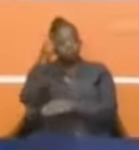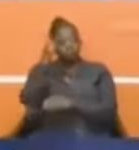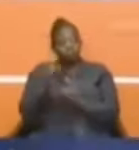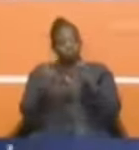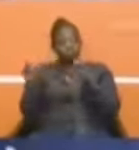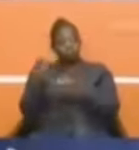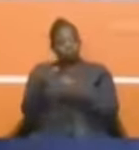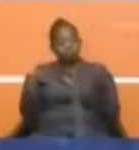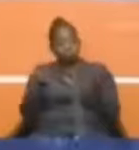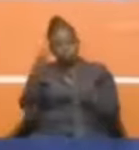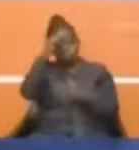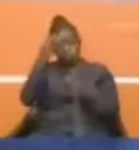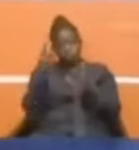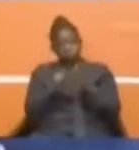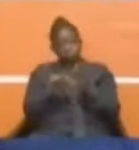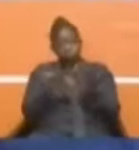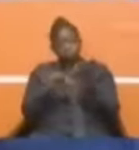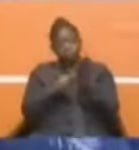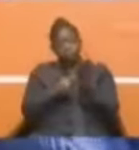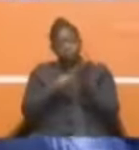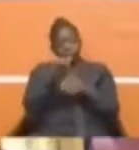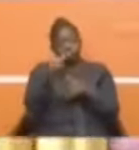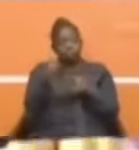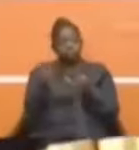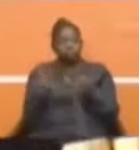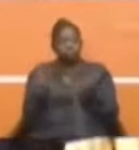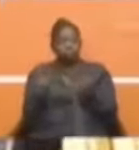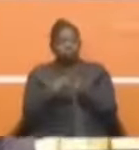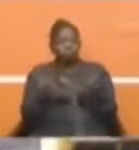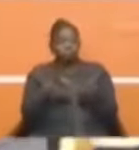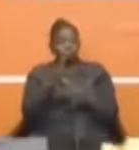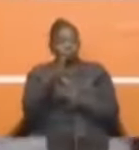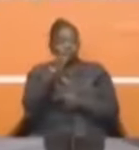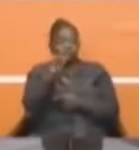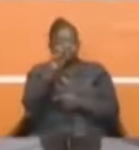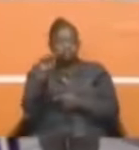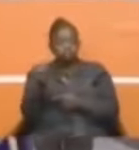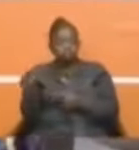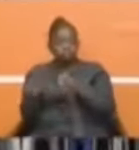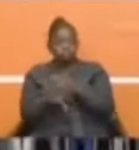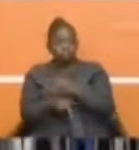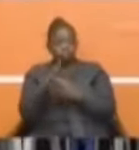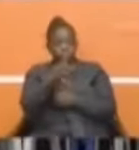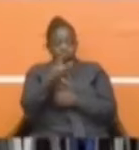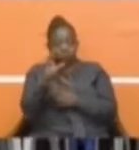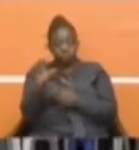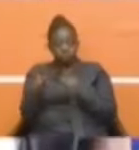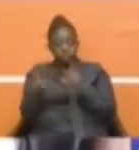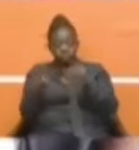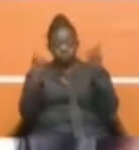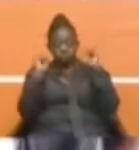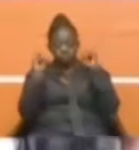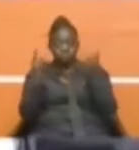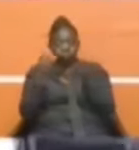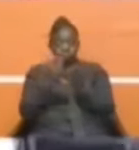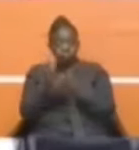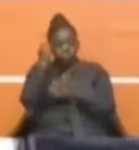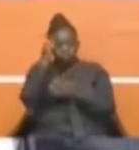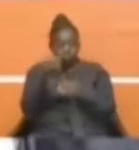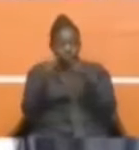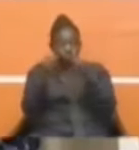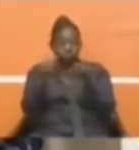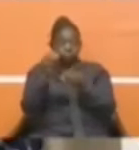Batikiddwa amasomo okuli obusawo, tekinologiya n'ebirala nga Vinandi Mutakabala, Myuka Chancellor University eno asabye gavumenti okubongera